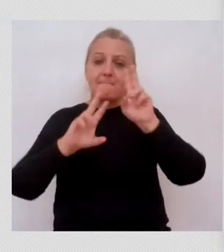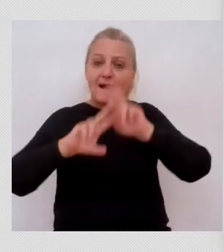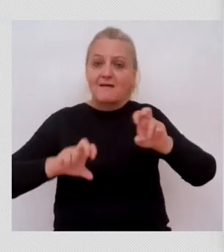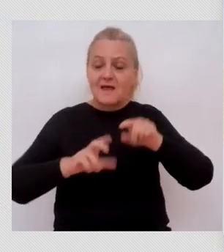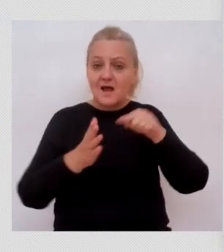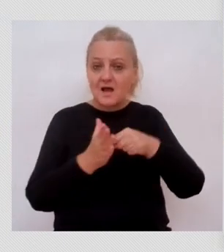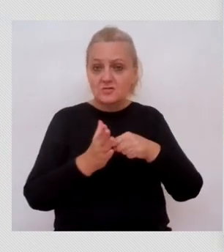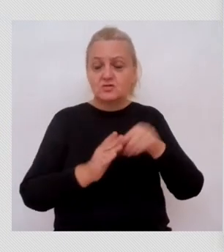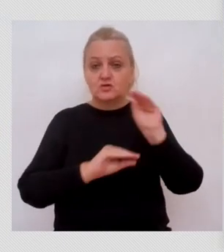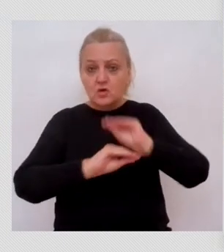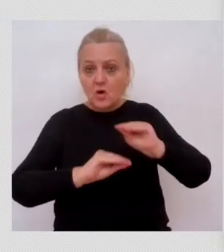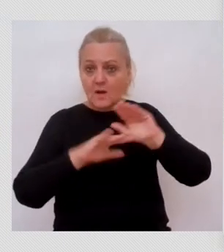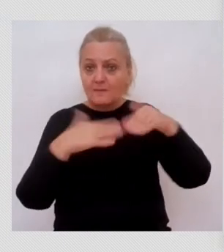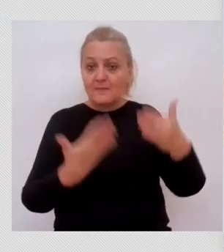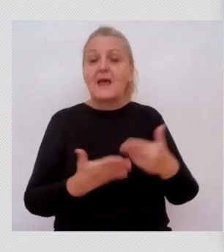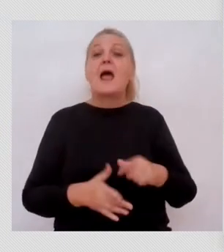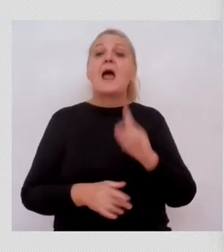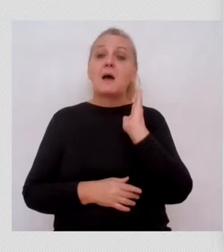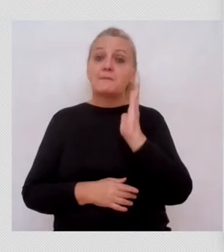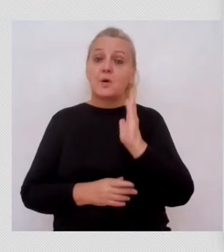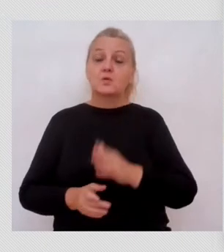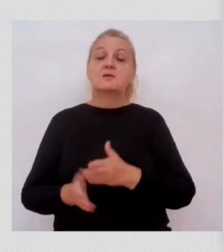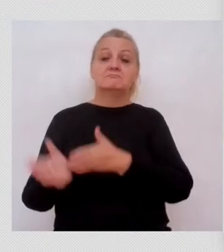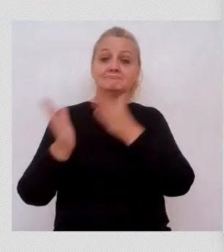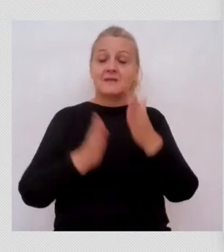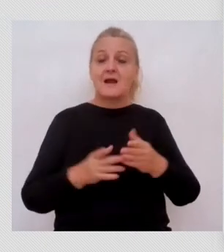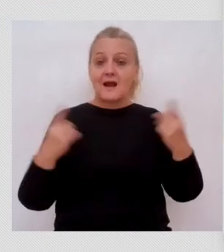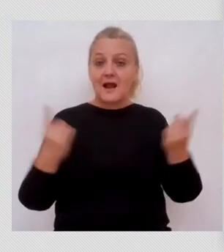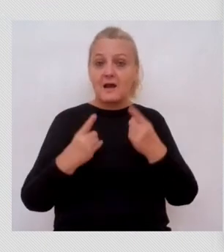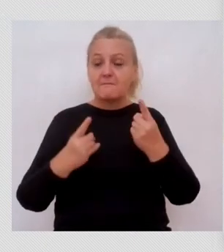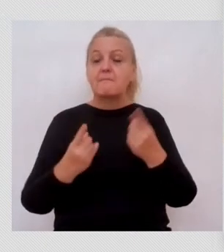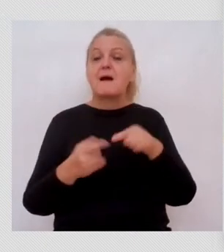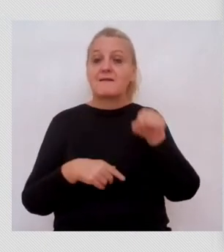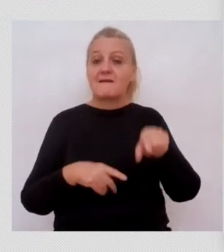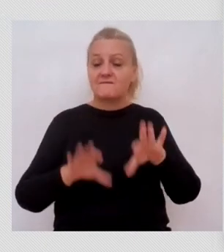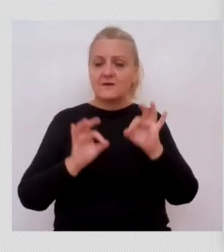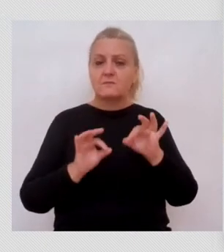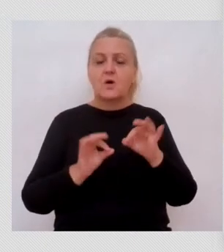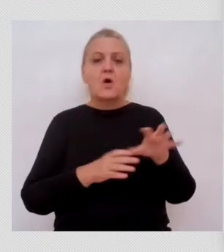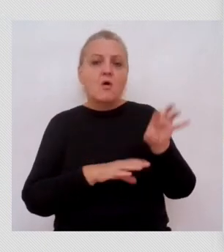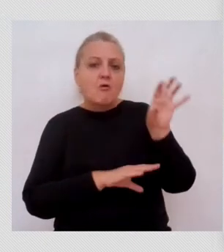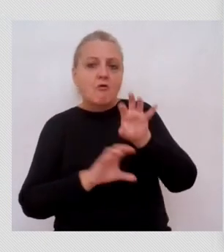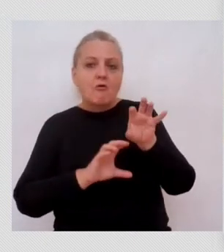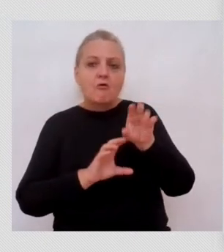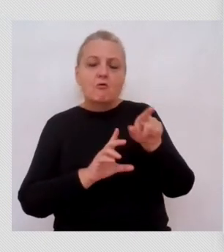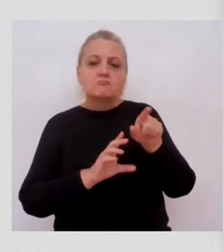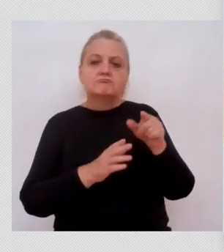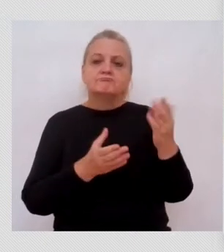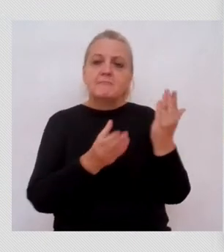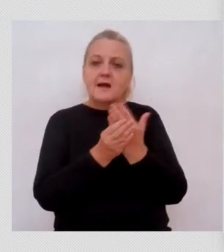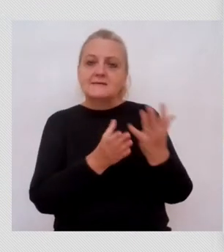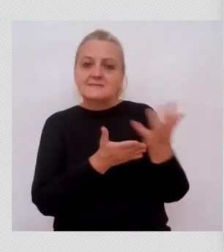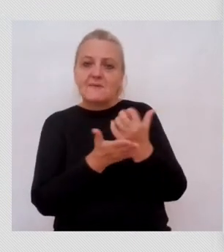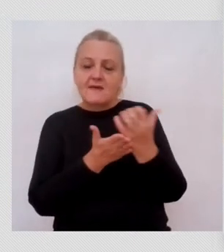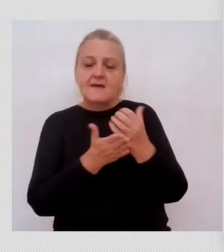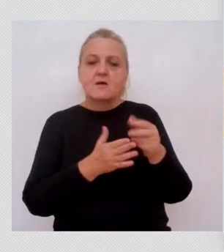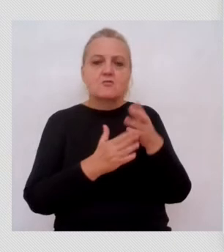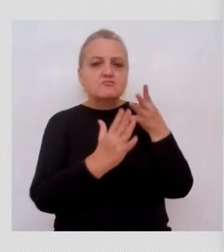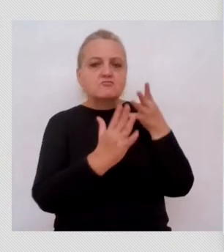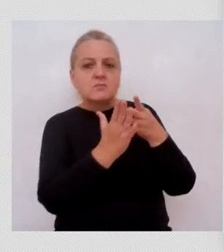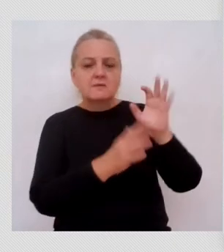już samej kampanii wyborczej oglądać, archiwizować i oceniać te emitowane